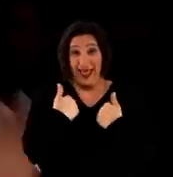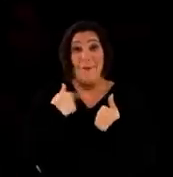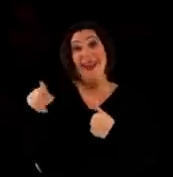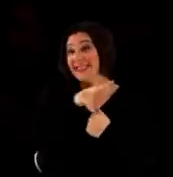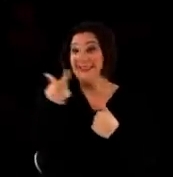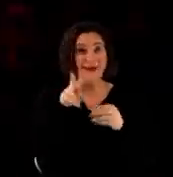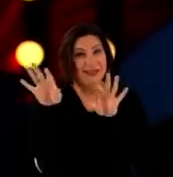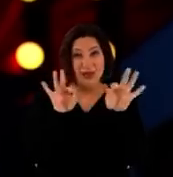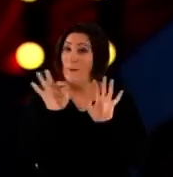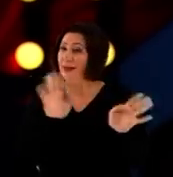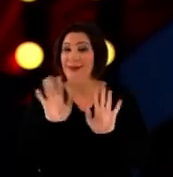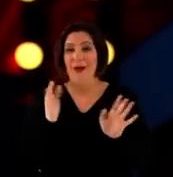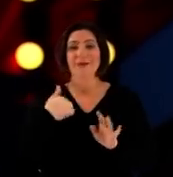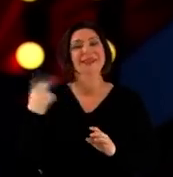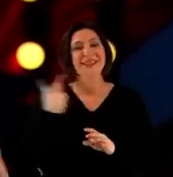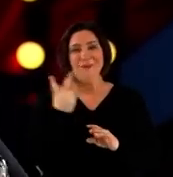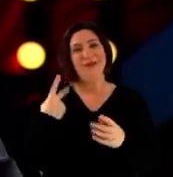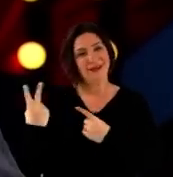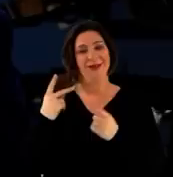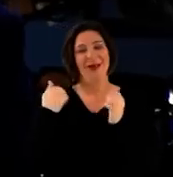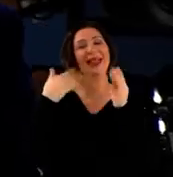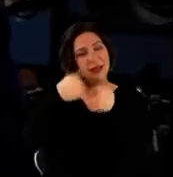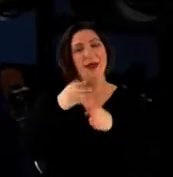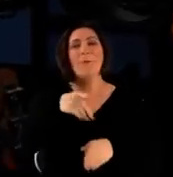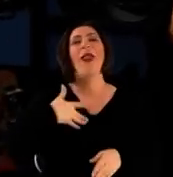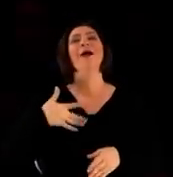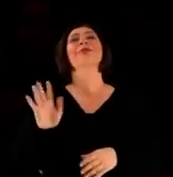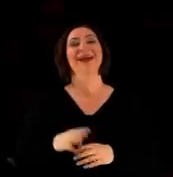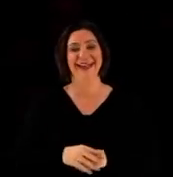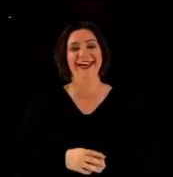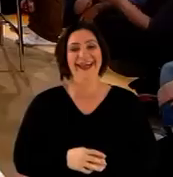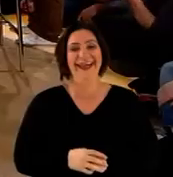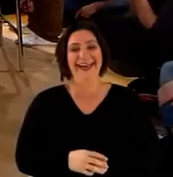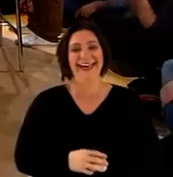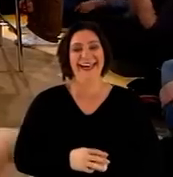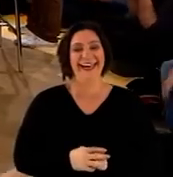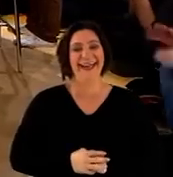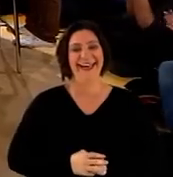ben ikinizin arasında kalırdım. Biz ikimiz birden sana gelirdik, sen merak etme.